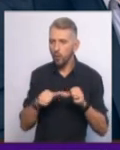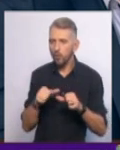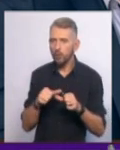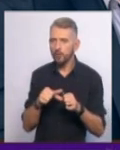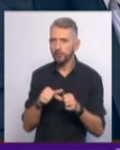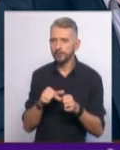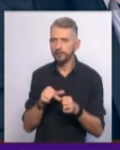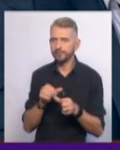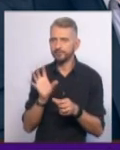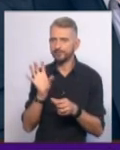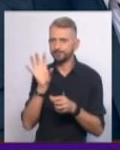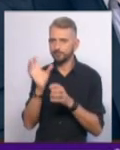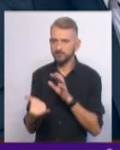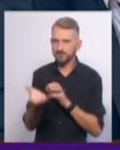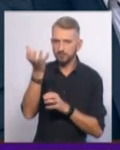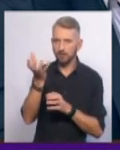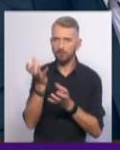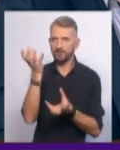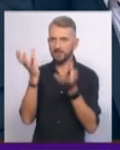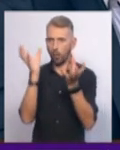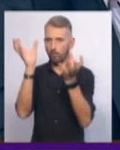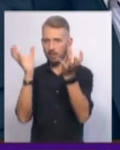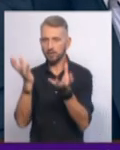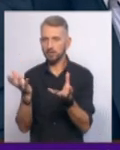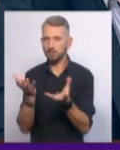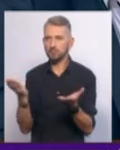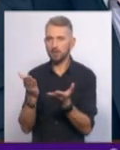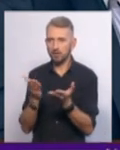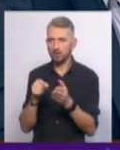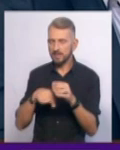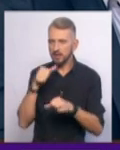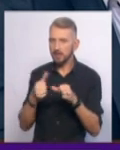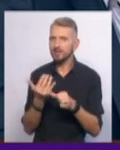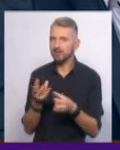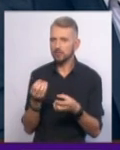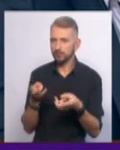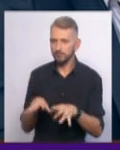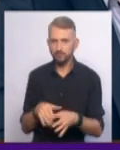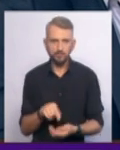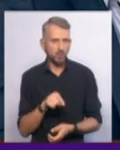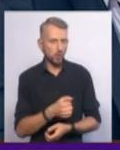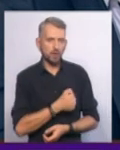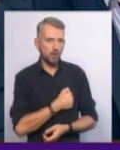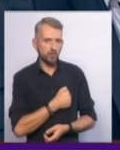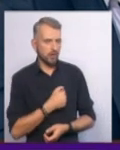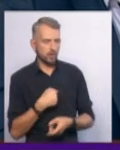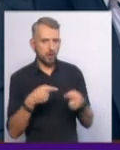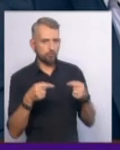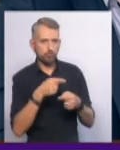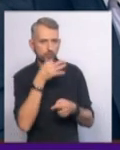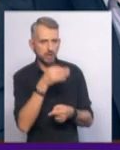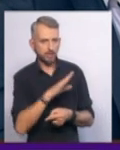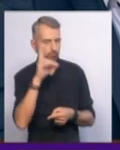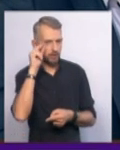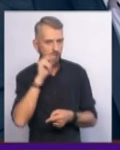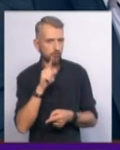встановити з тих планів, які вже закладені в програмі соціально-економічного розвитку на цей рік? Ну, тут, на жаль, я точно не скажу цифри,